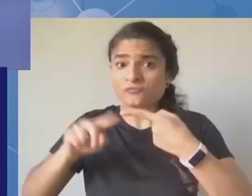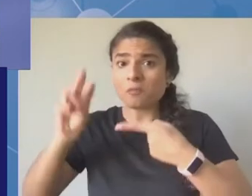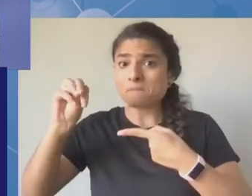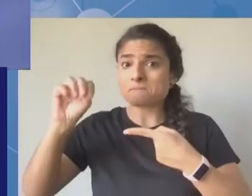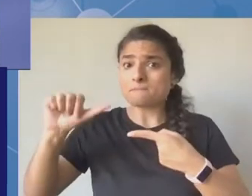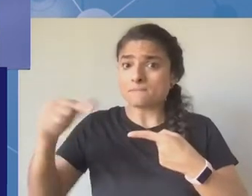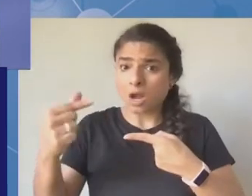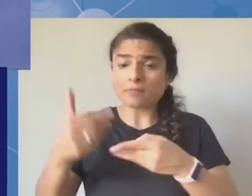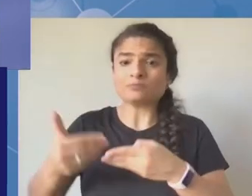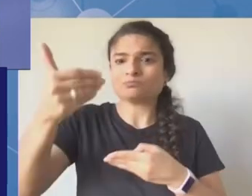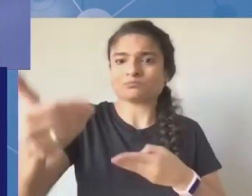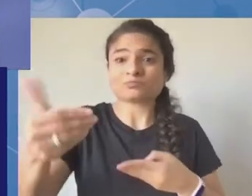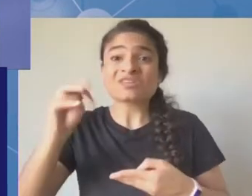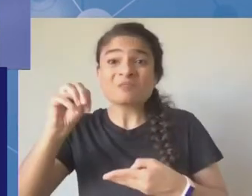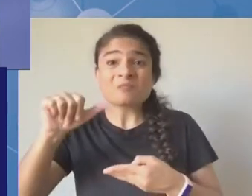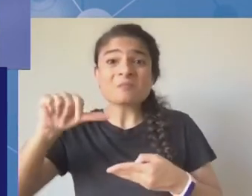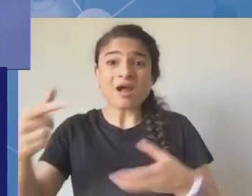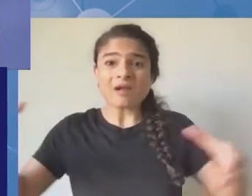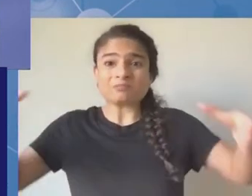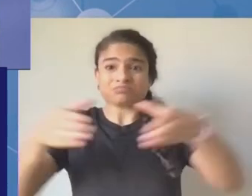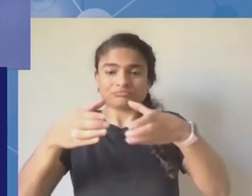في عام 2017 وفي عام